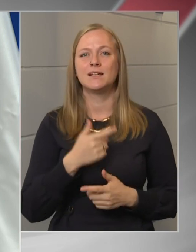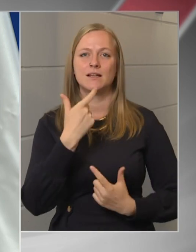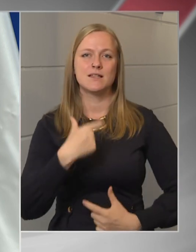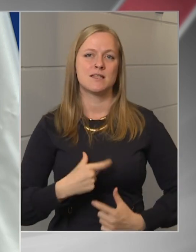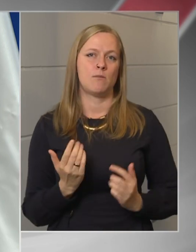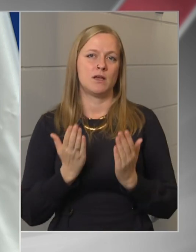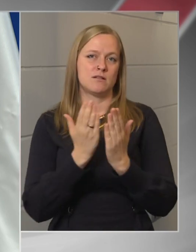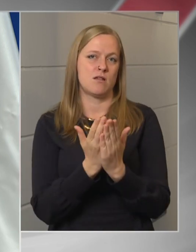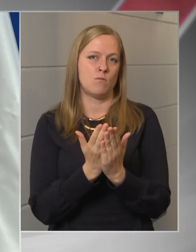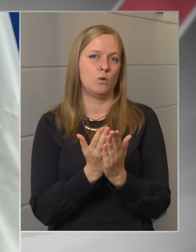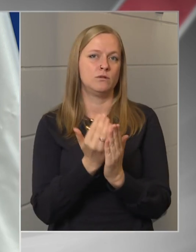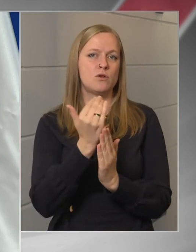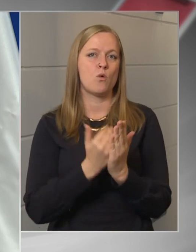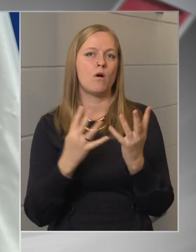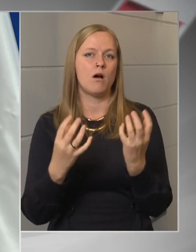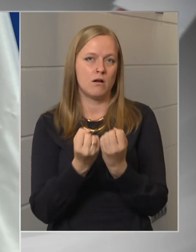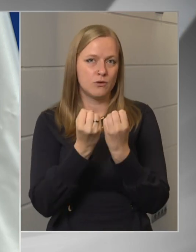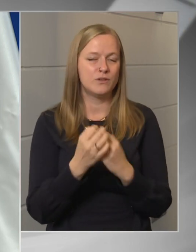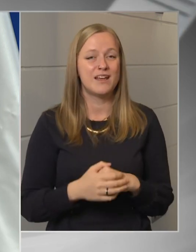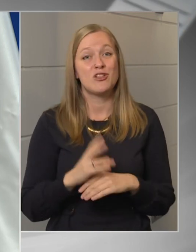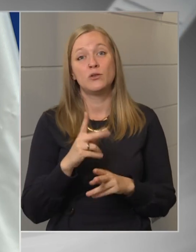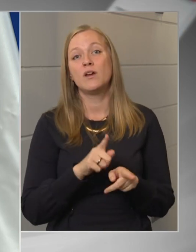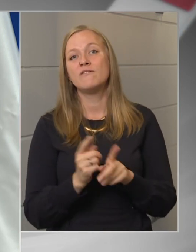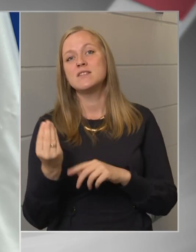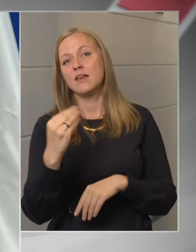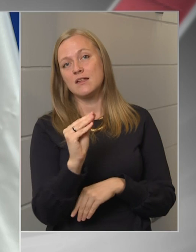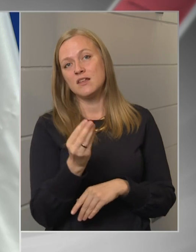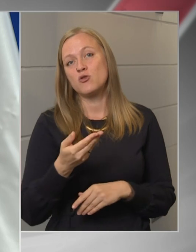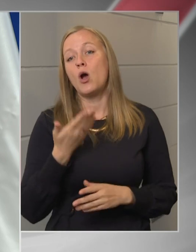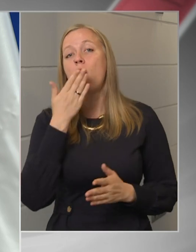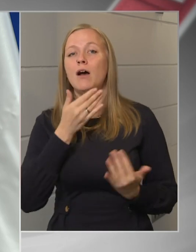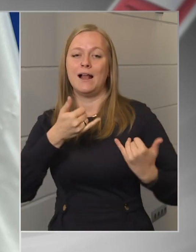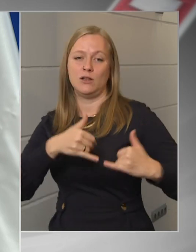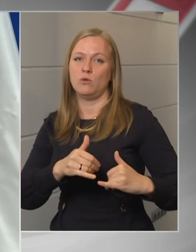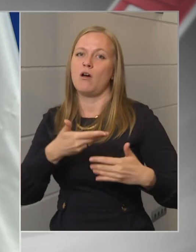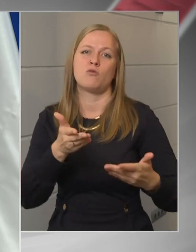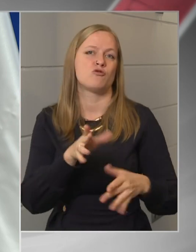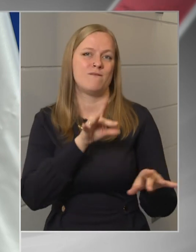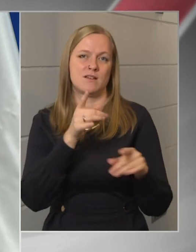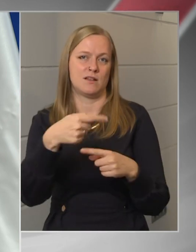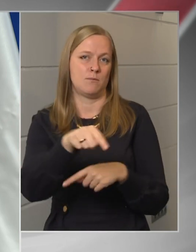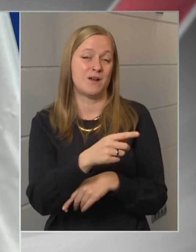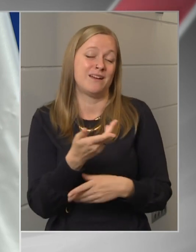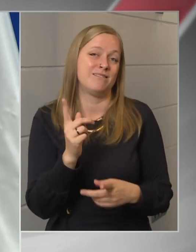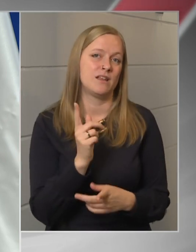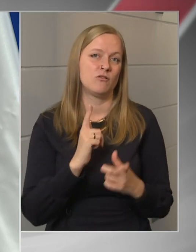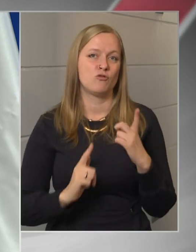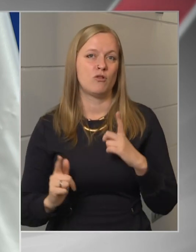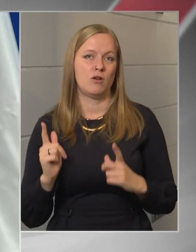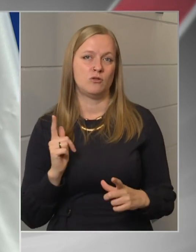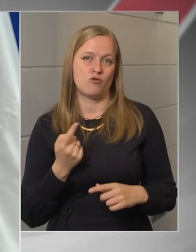szabott jogalkotást, azért lehet, hogy olyan visszajelzések érkeztek tőlük, hogyha elindulnának, sem választanák meg őket. De sajnos,